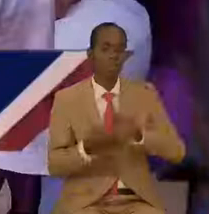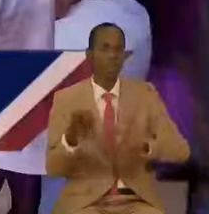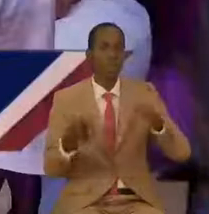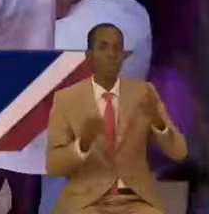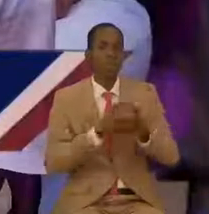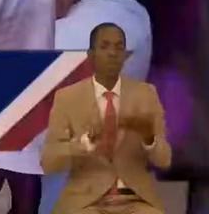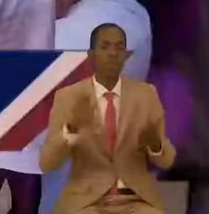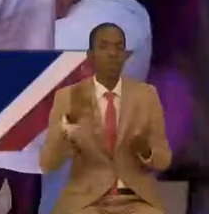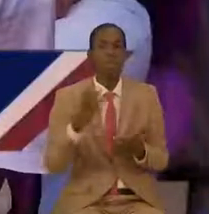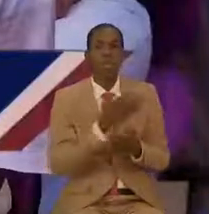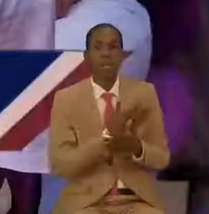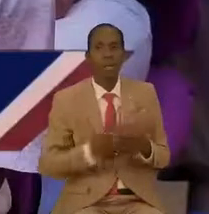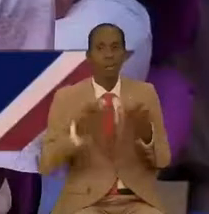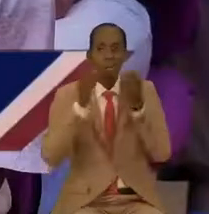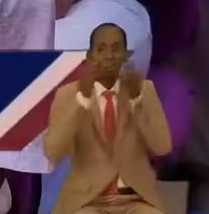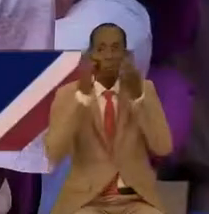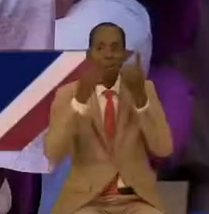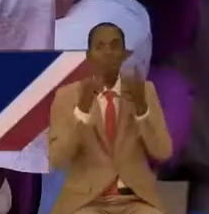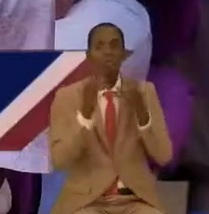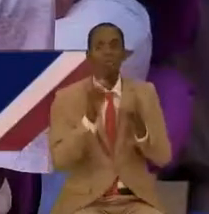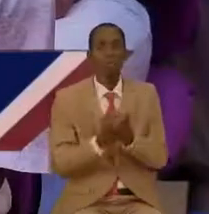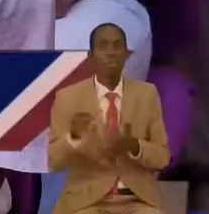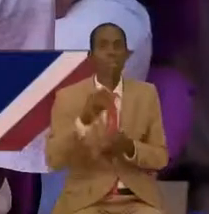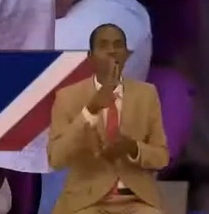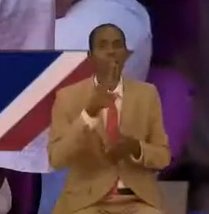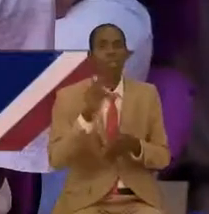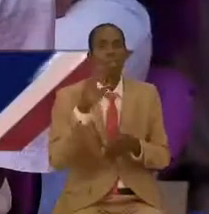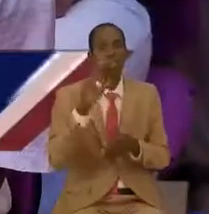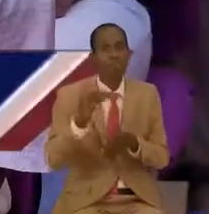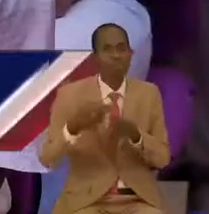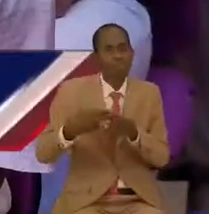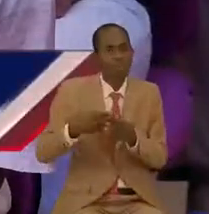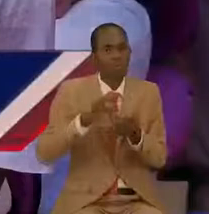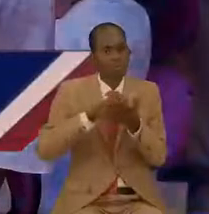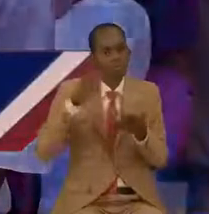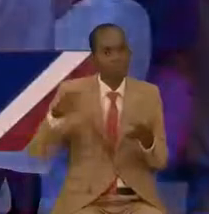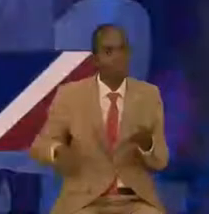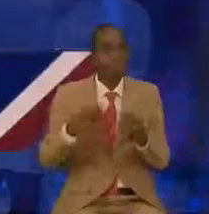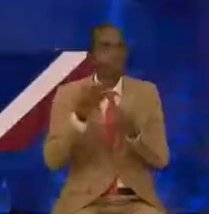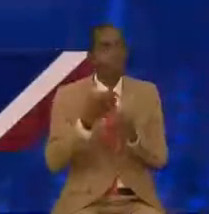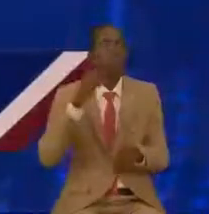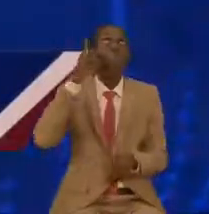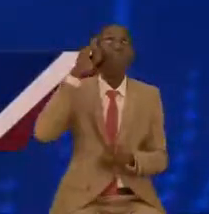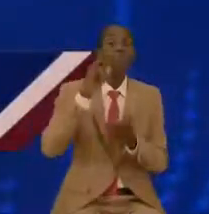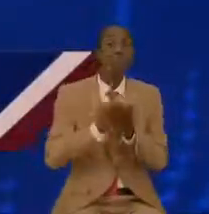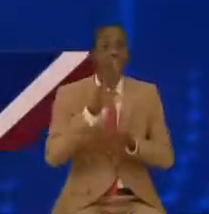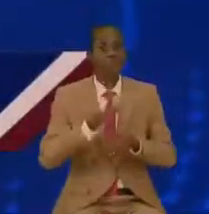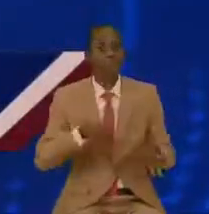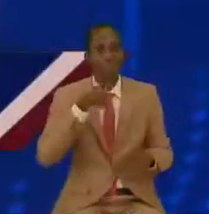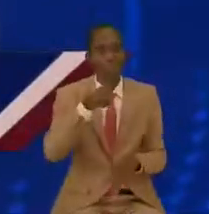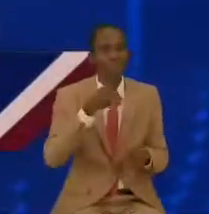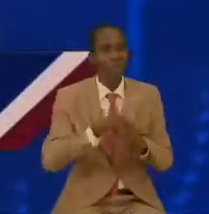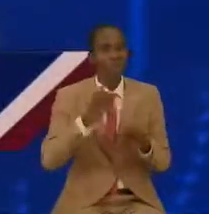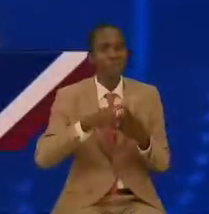verset 6. Je m'étonne que vous vous détourniez si promptement de celui qui vous